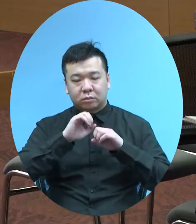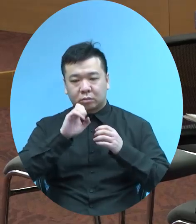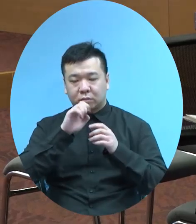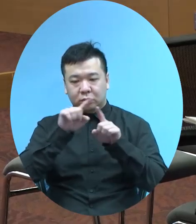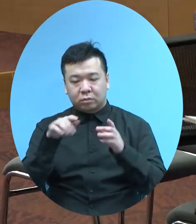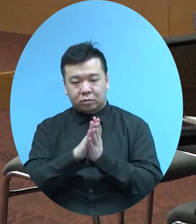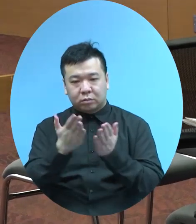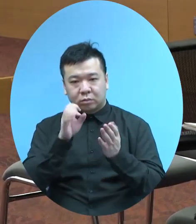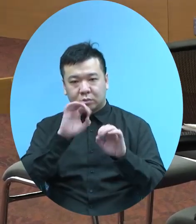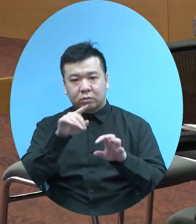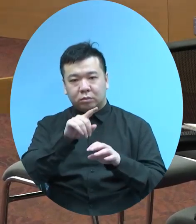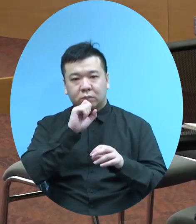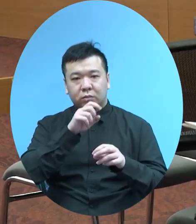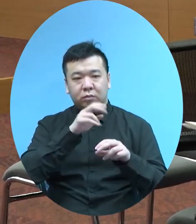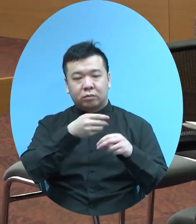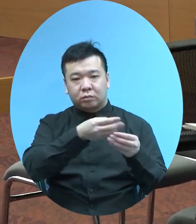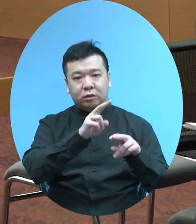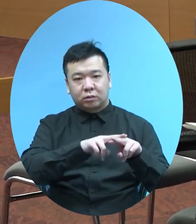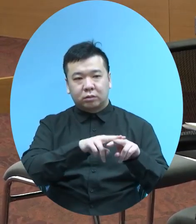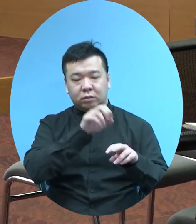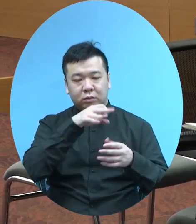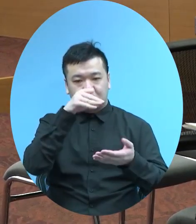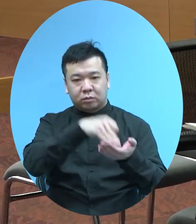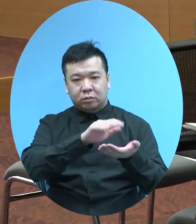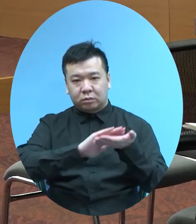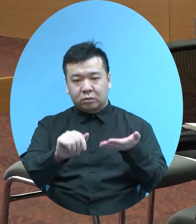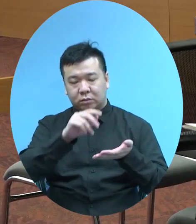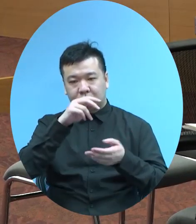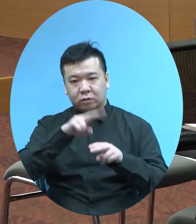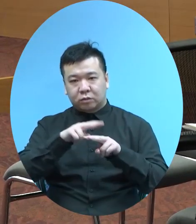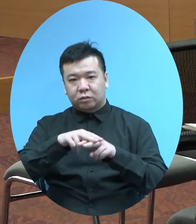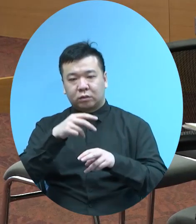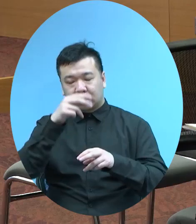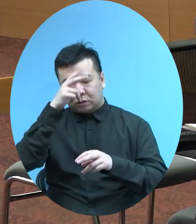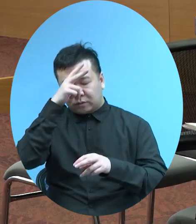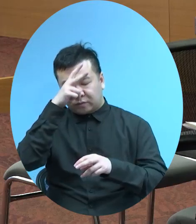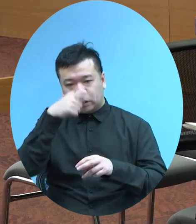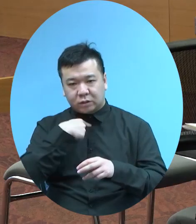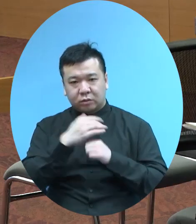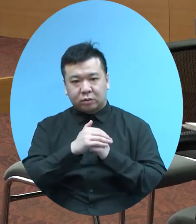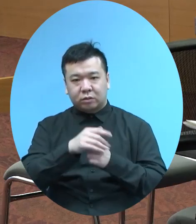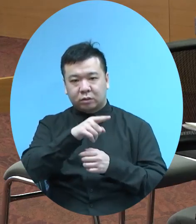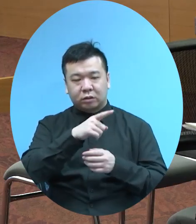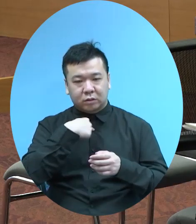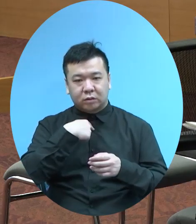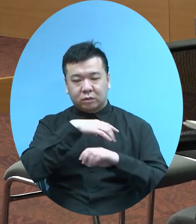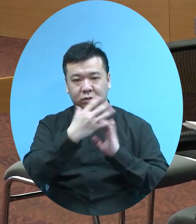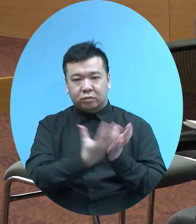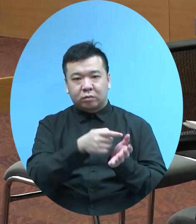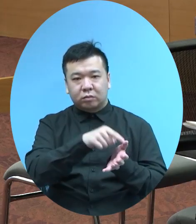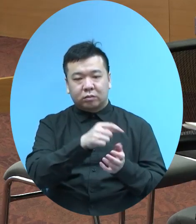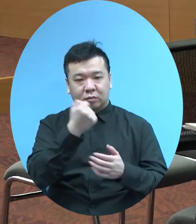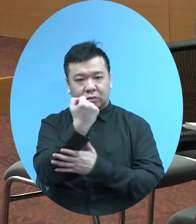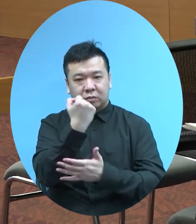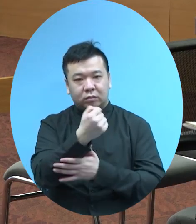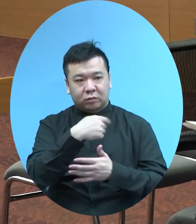特首辦咧俾中央嘅報告咧就列明咧話，特區政府已經要求醫管局已經嚴肅處理組織罷